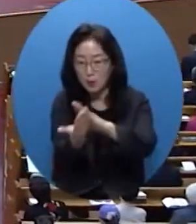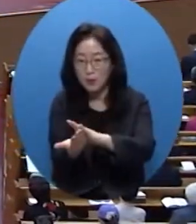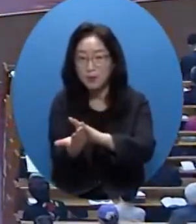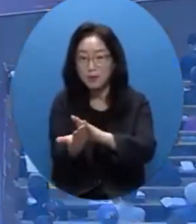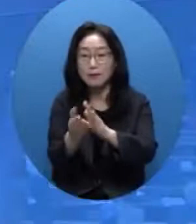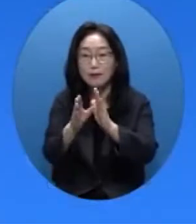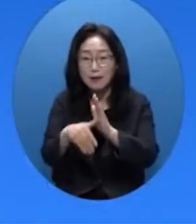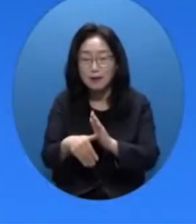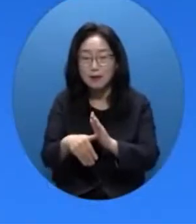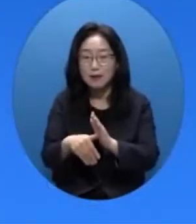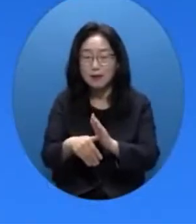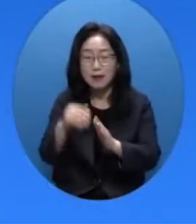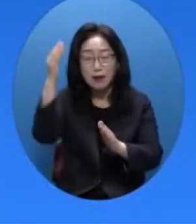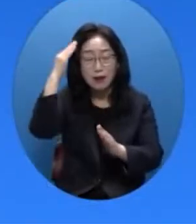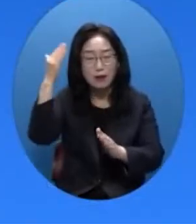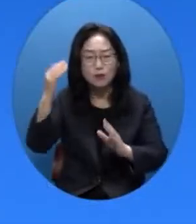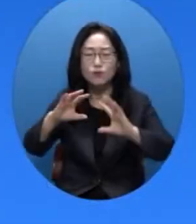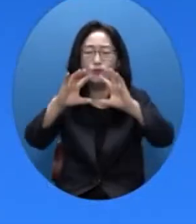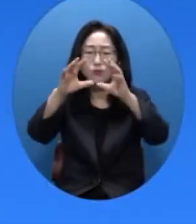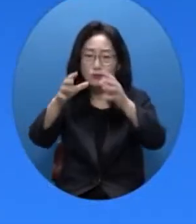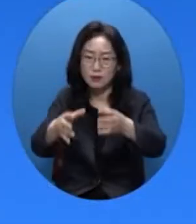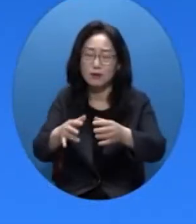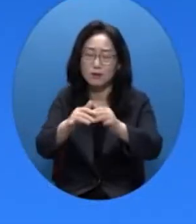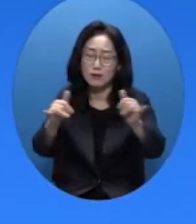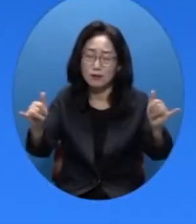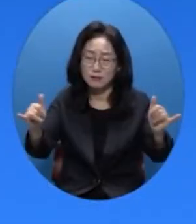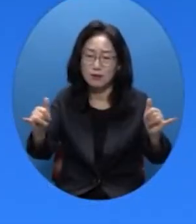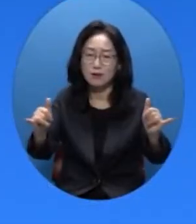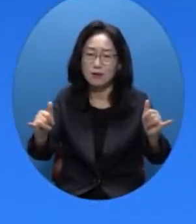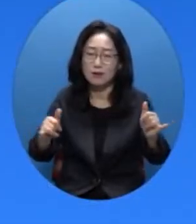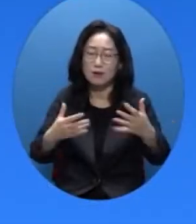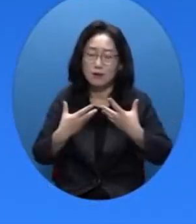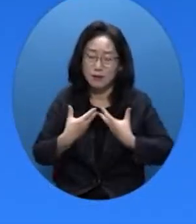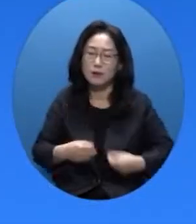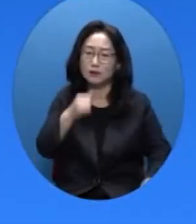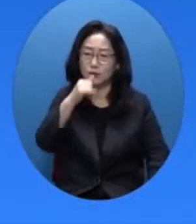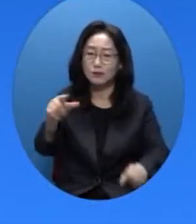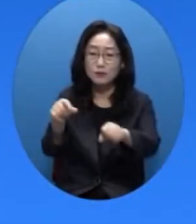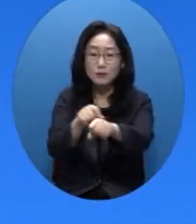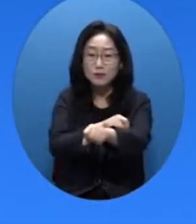o 는 한국 사람이 그로 인해 크게 절망 했읍니다 특별히